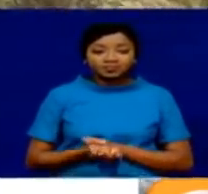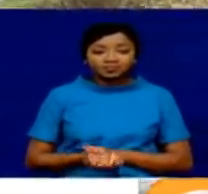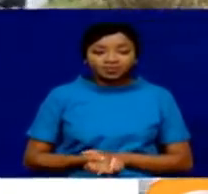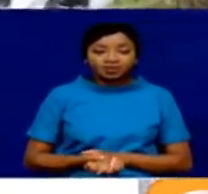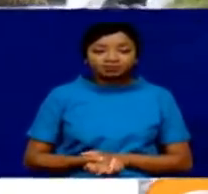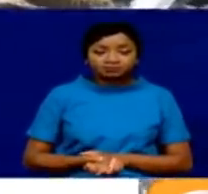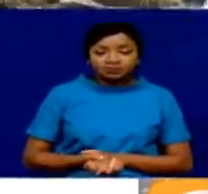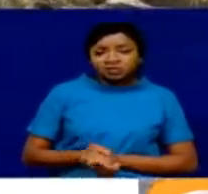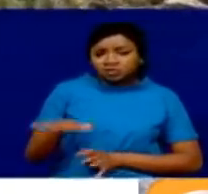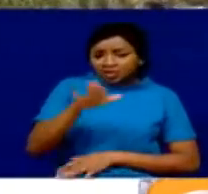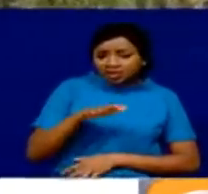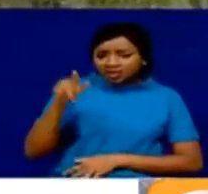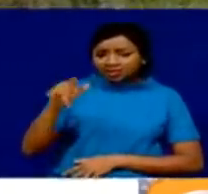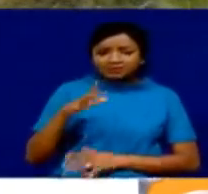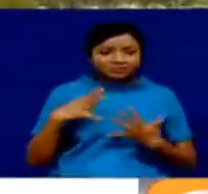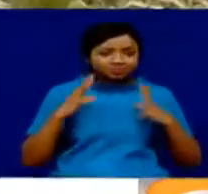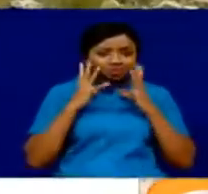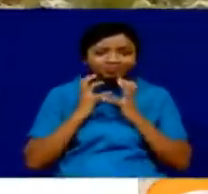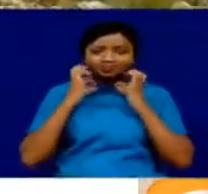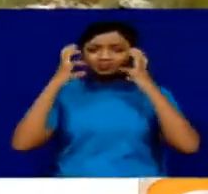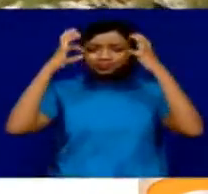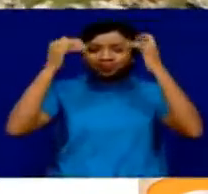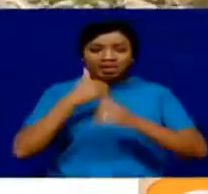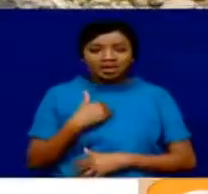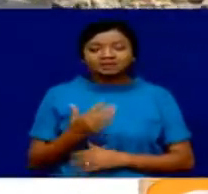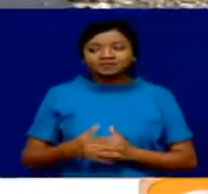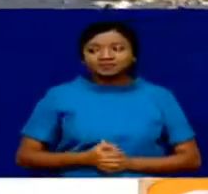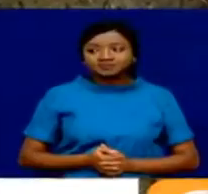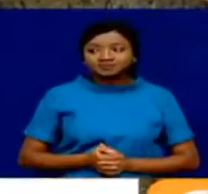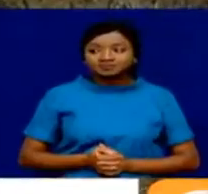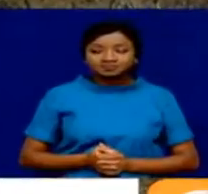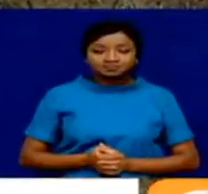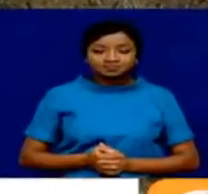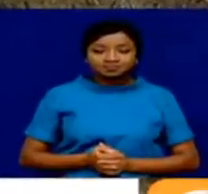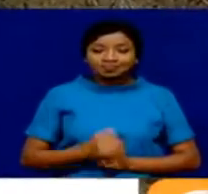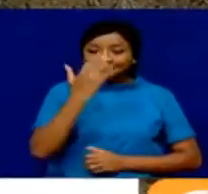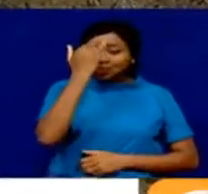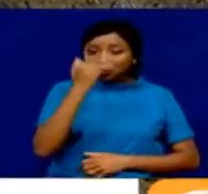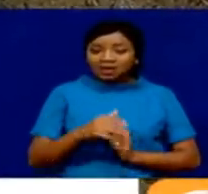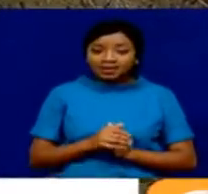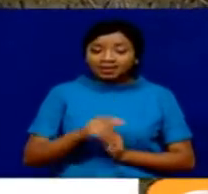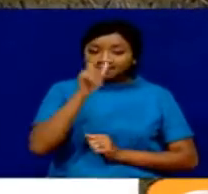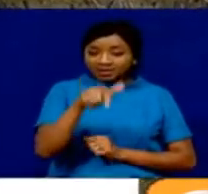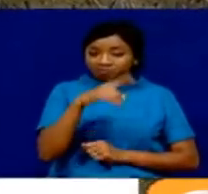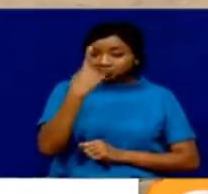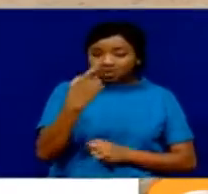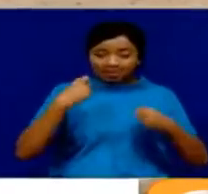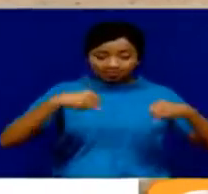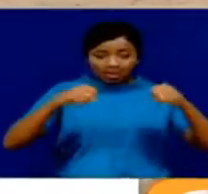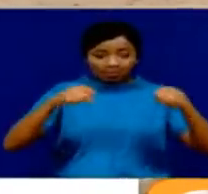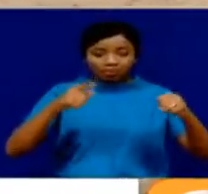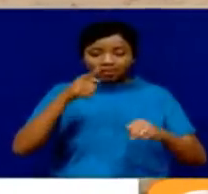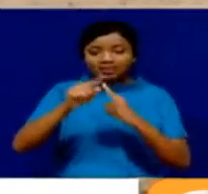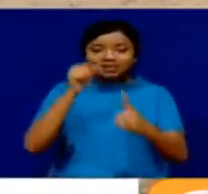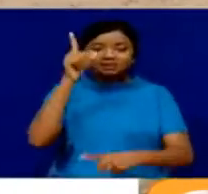Hali ya taharuki imetanda katika eneo la Kapedo katika mpaka wa kaunti za Baringo na Turkana baada ya mwendeshaji mmoja wa bodaboda kuuawa kwa